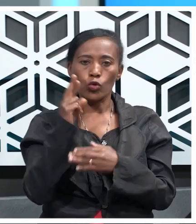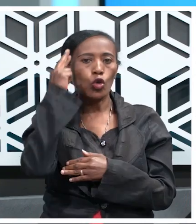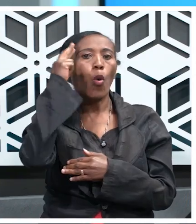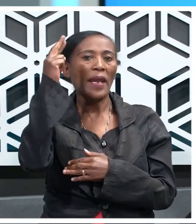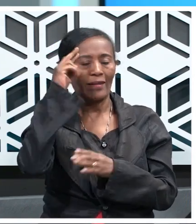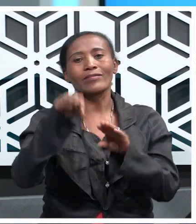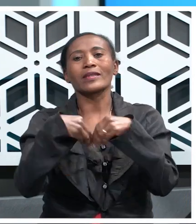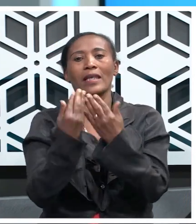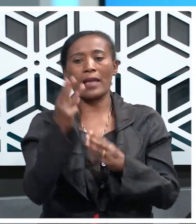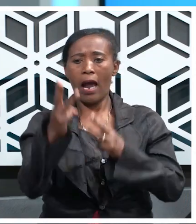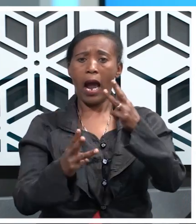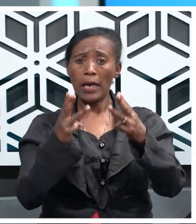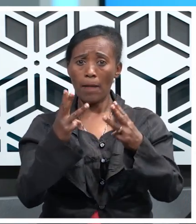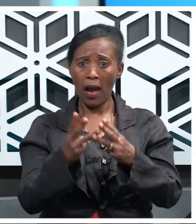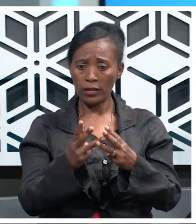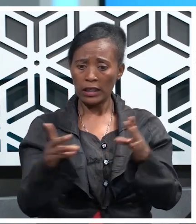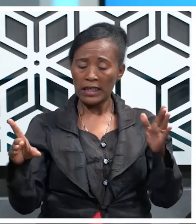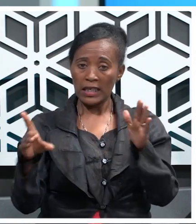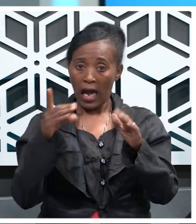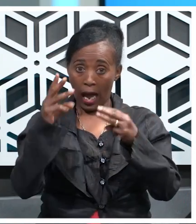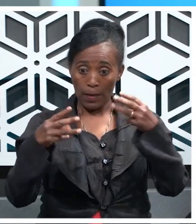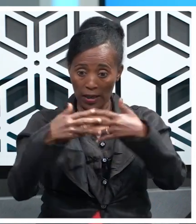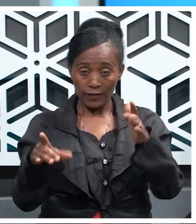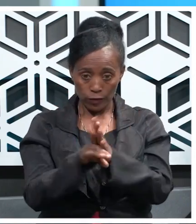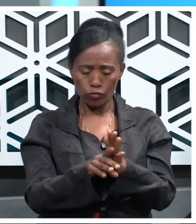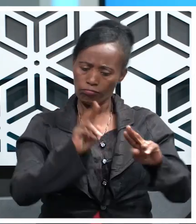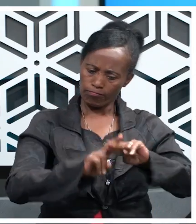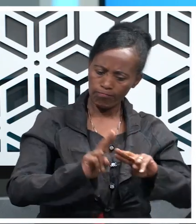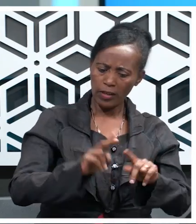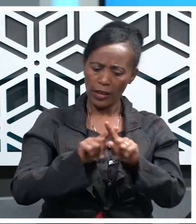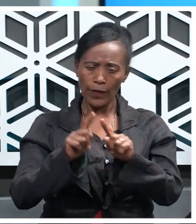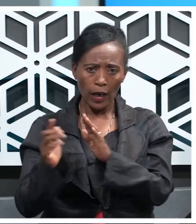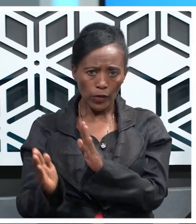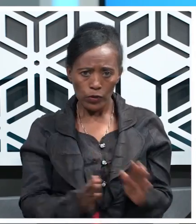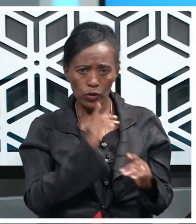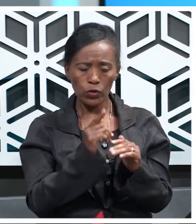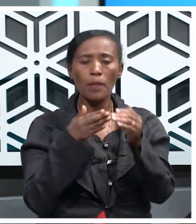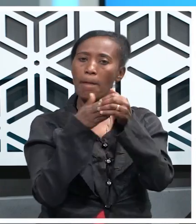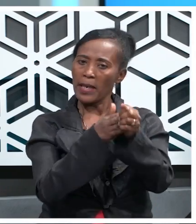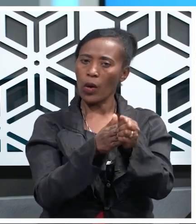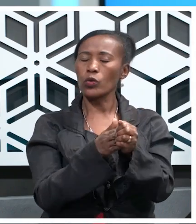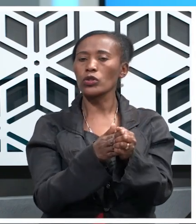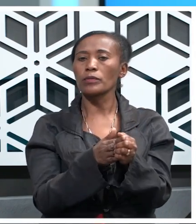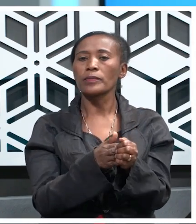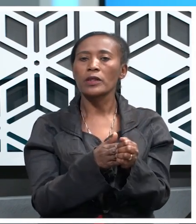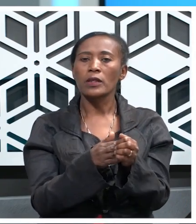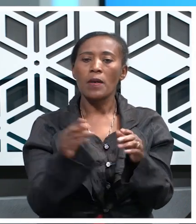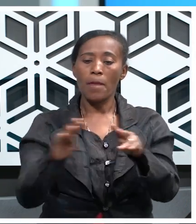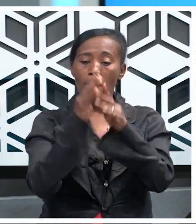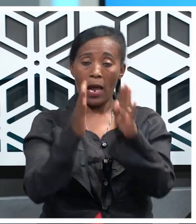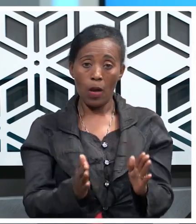ብዙ ሪኮመንዴሽኖችን ሰጥተናል። ዓለም አቀፍ ምክሮችንም አስቀምጠናል። እዛ ላይ የተለያዩ የተዘጋጁ ጋይድላይኖች